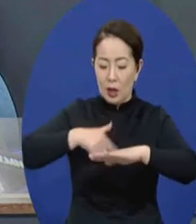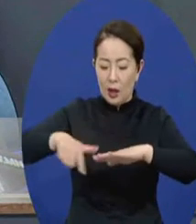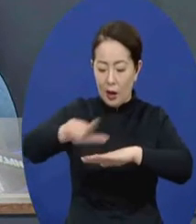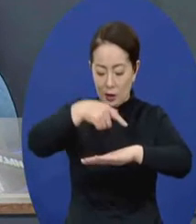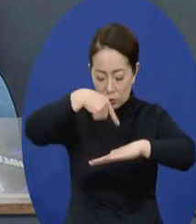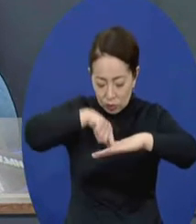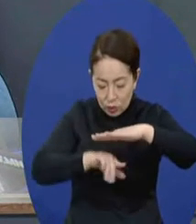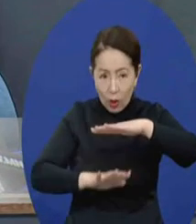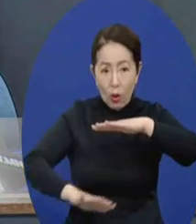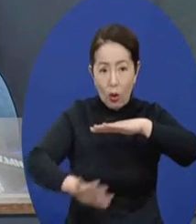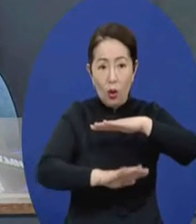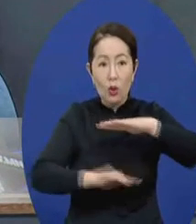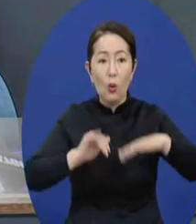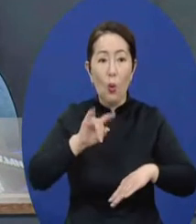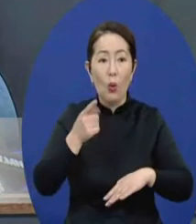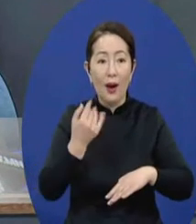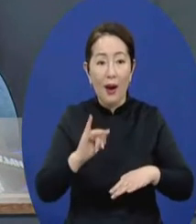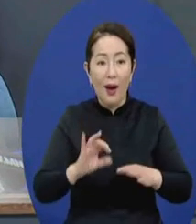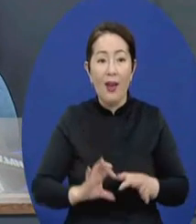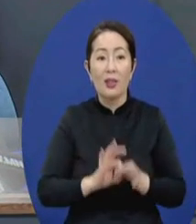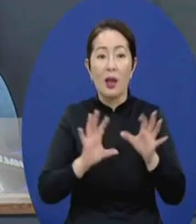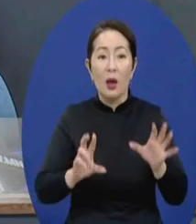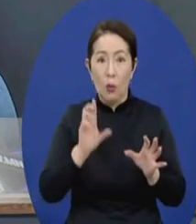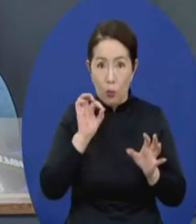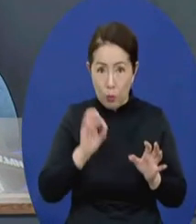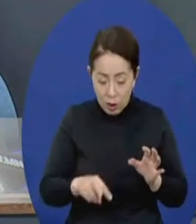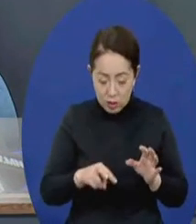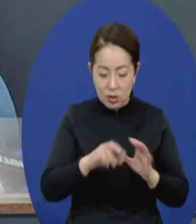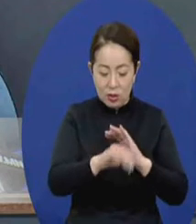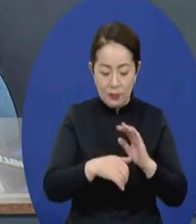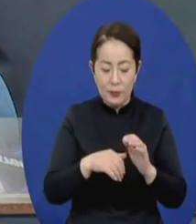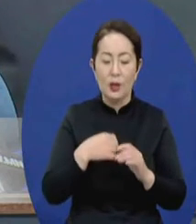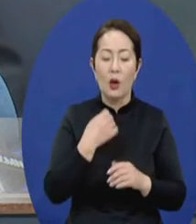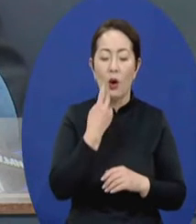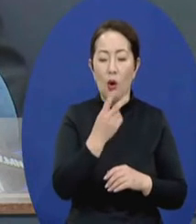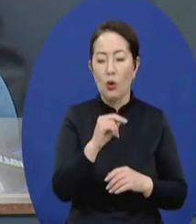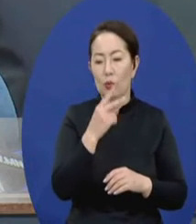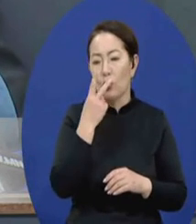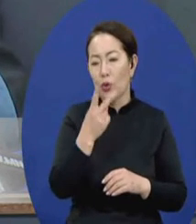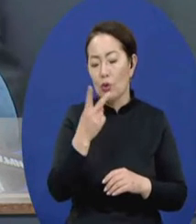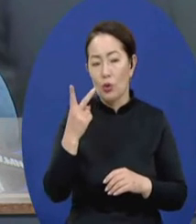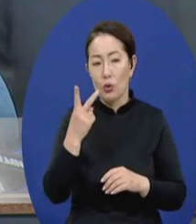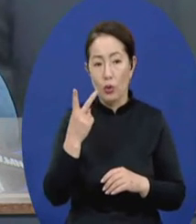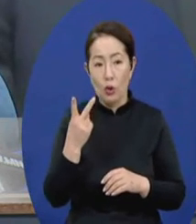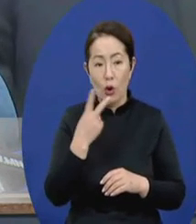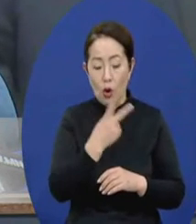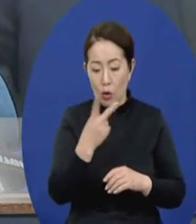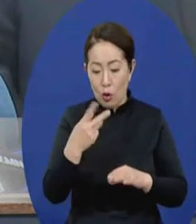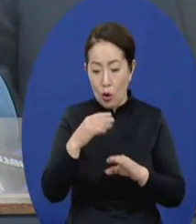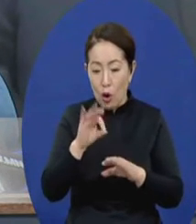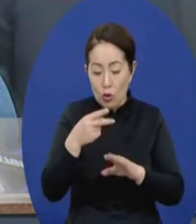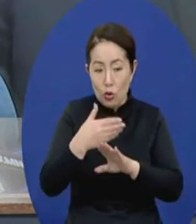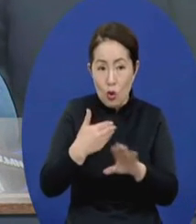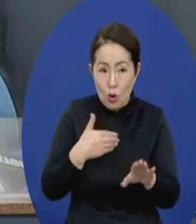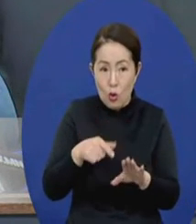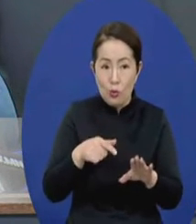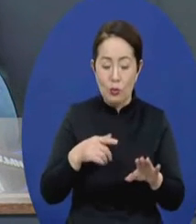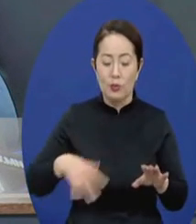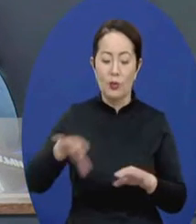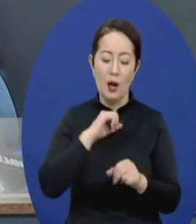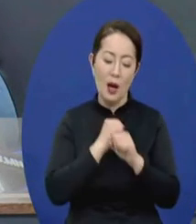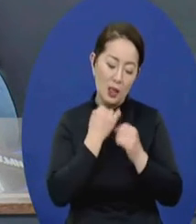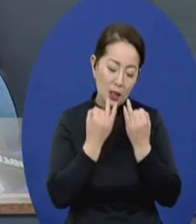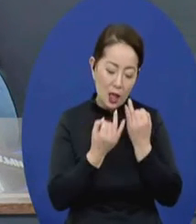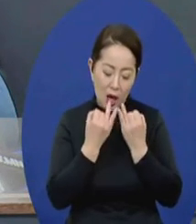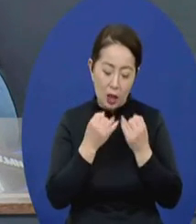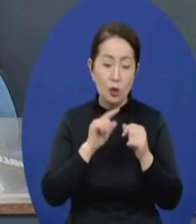уурхай ашиглалтанд оруулахад бид нар хэрвээ оны өмнө энэ асуудал ингээд ажлын эсгийн төвшөнд одоо харилцан